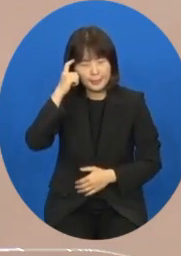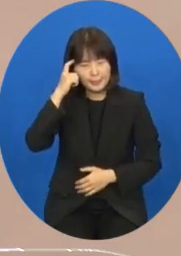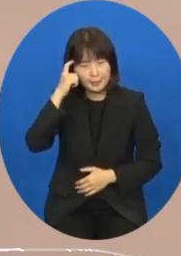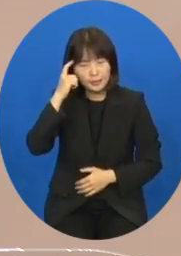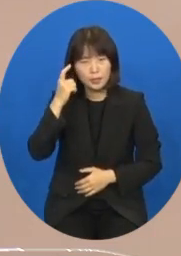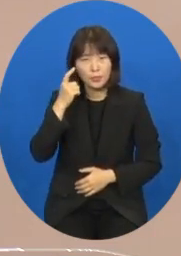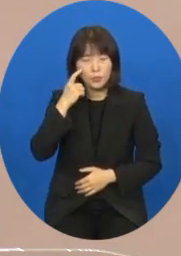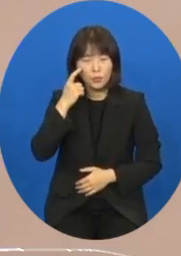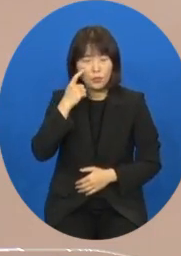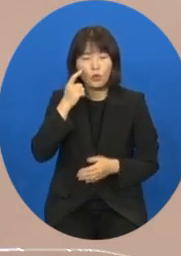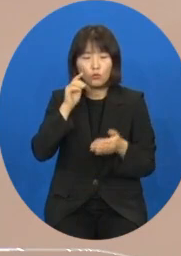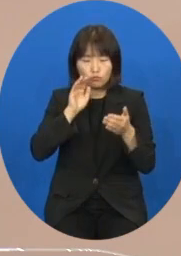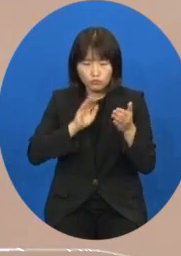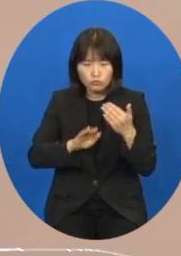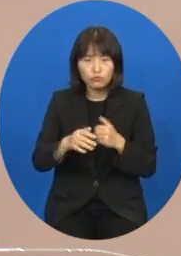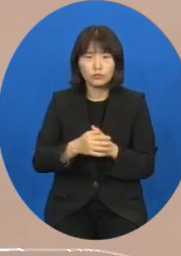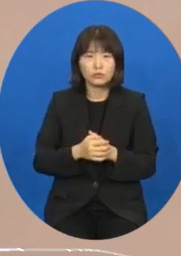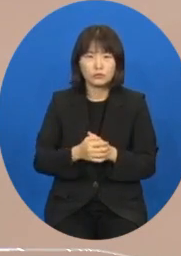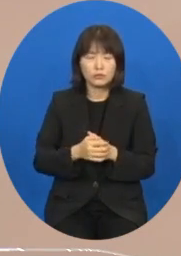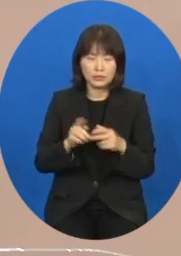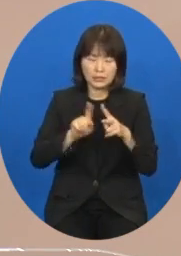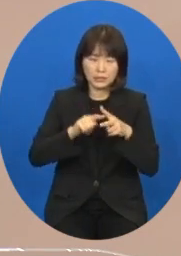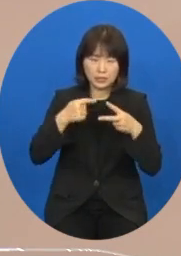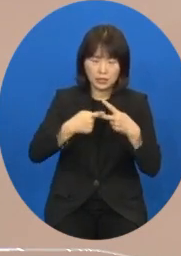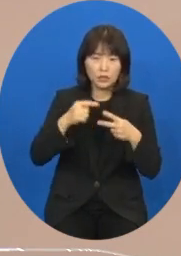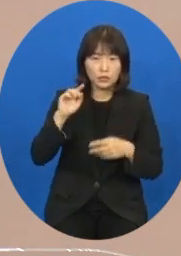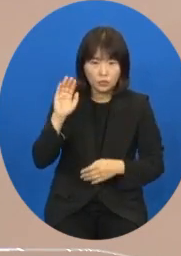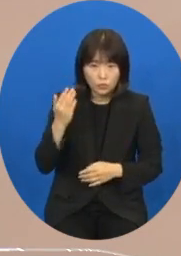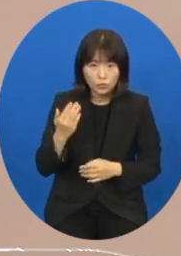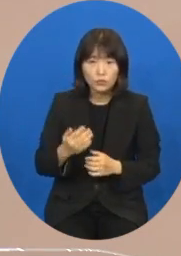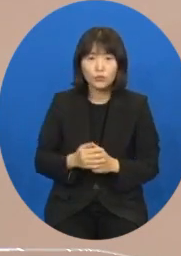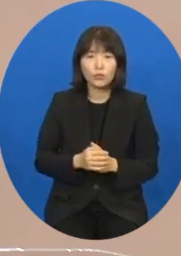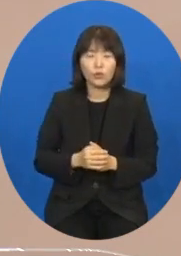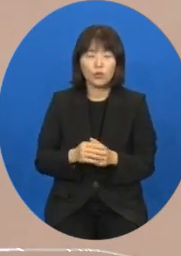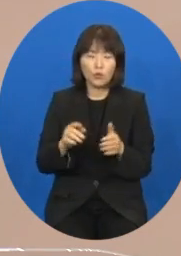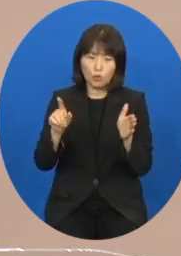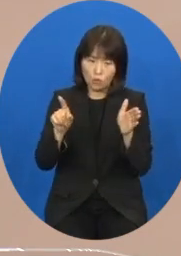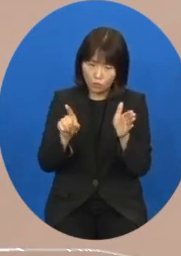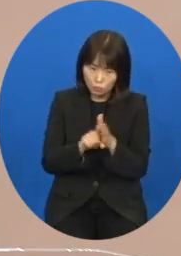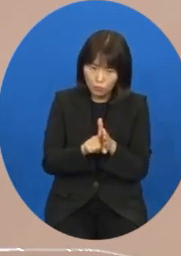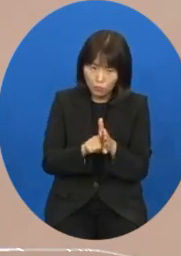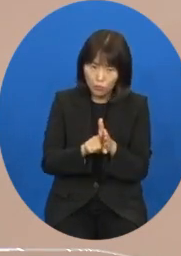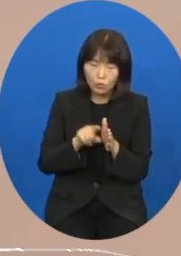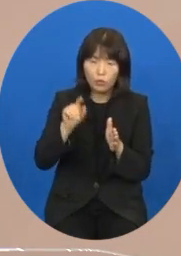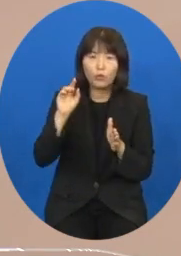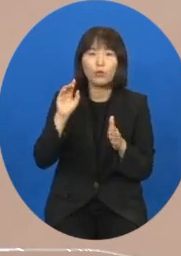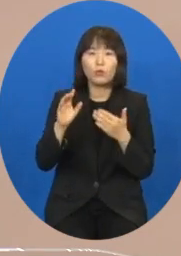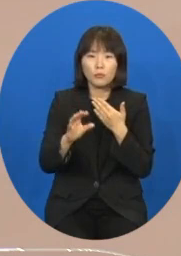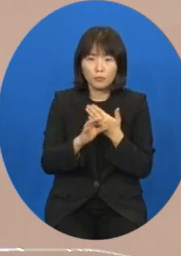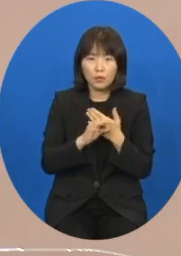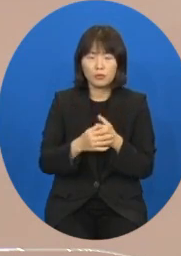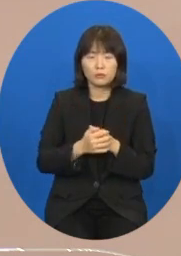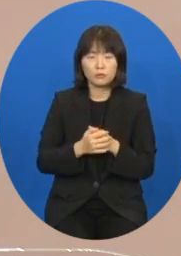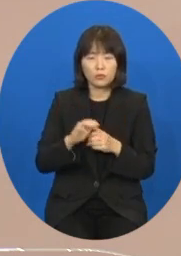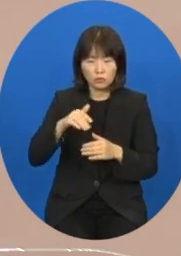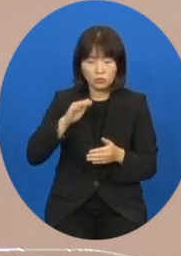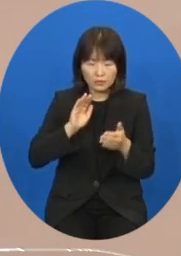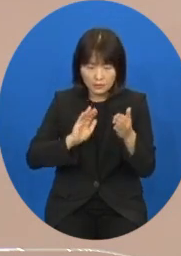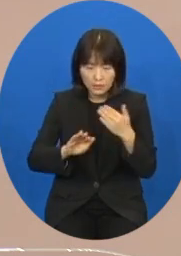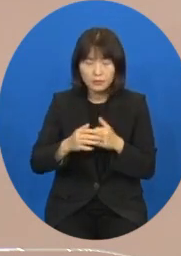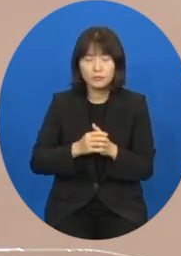난 다음에 이해가 되고 또 믿어지면 그 다음에 뭔가 행동으로 옮기는